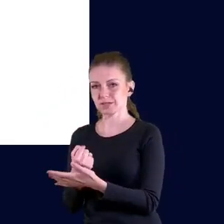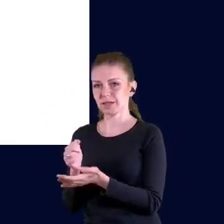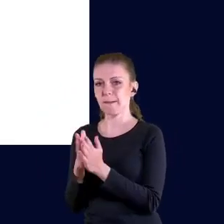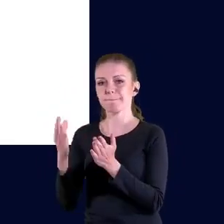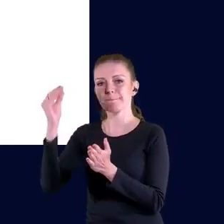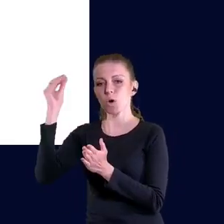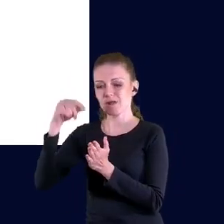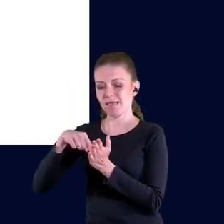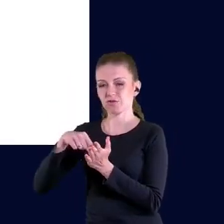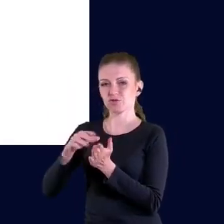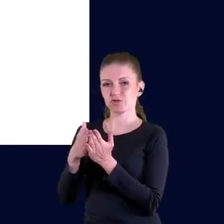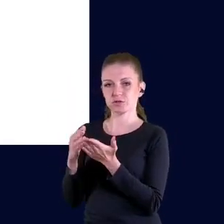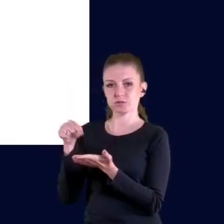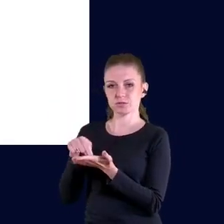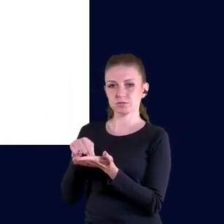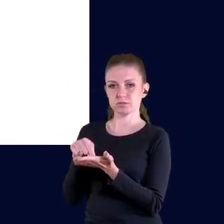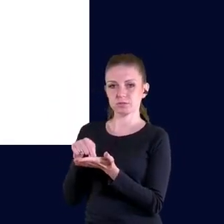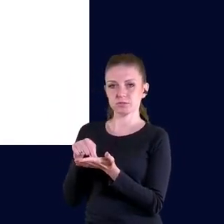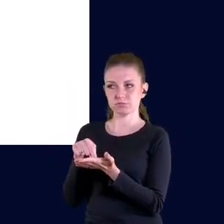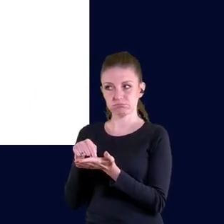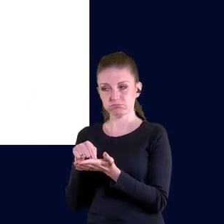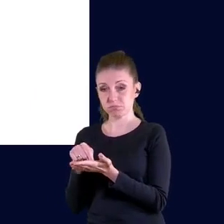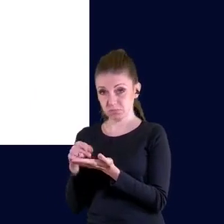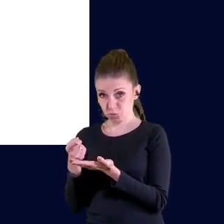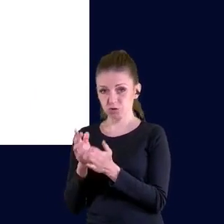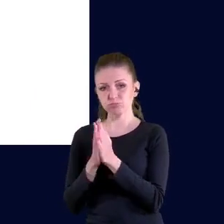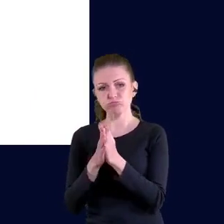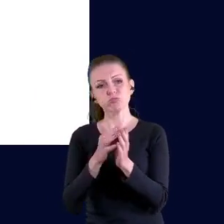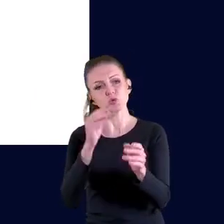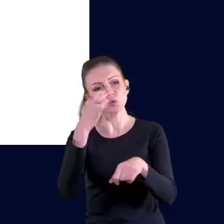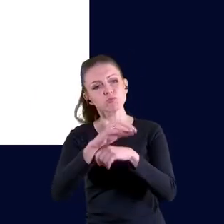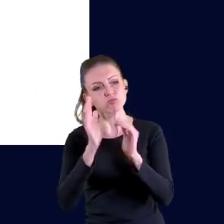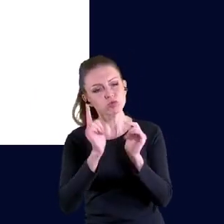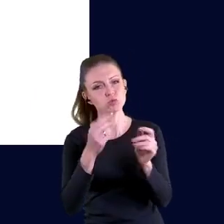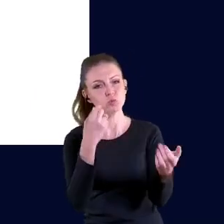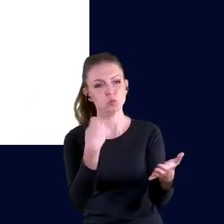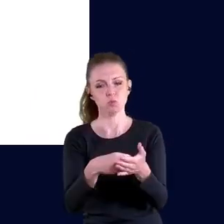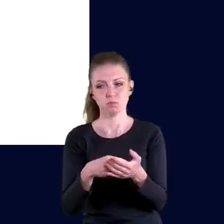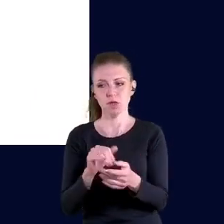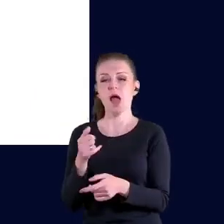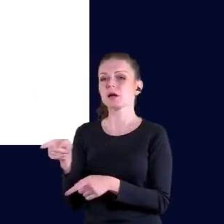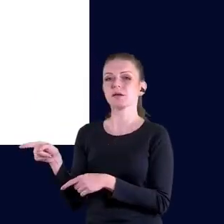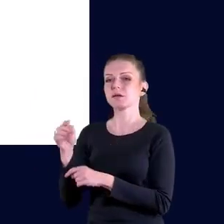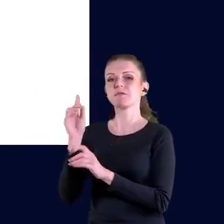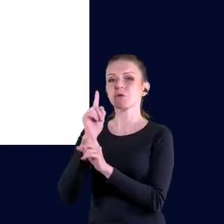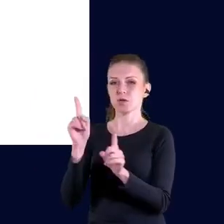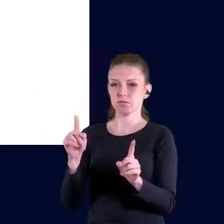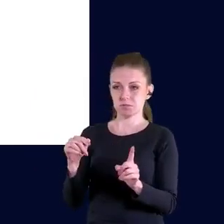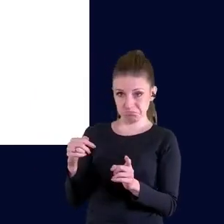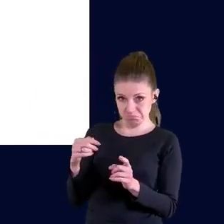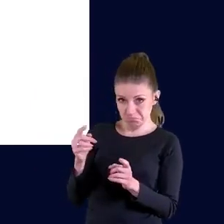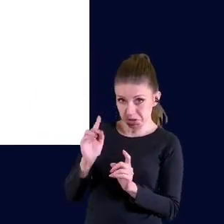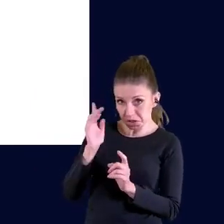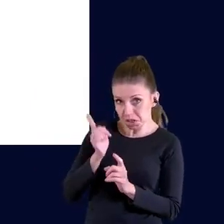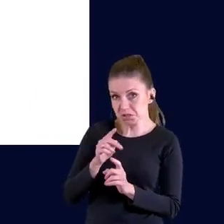studentom jednak te dane które to państwo widzą fundowane przez fundacje